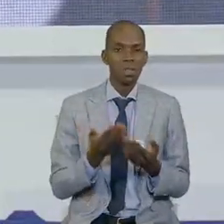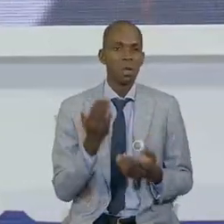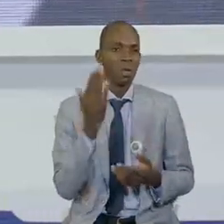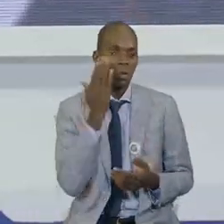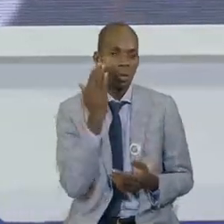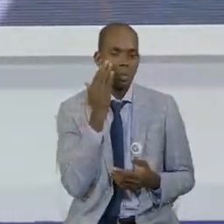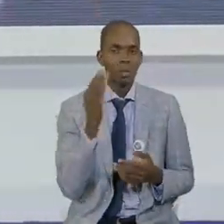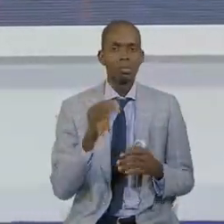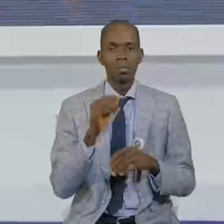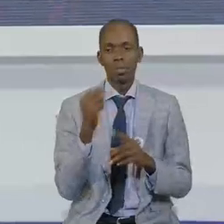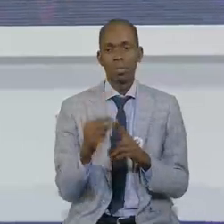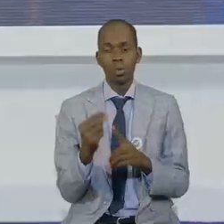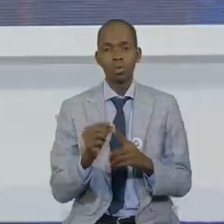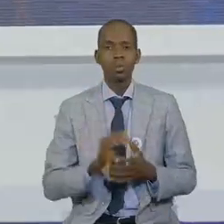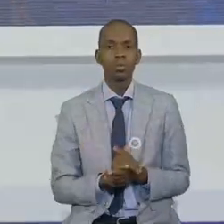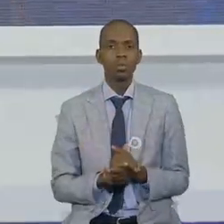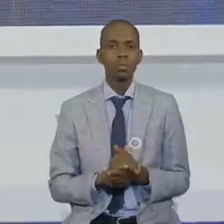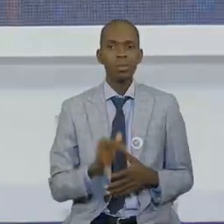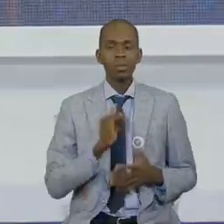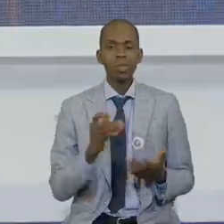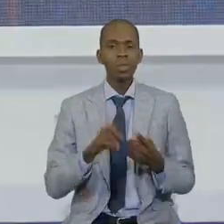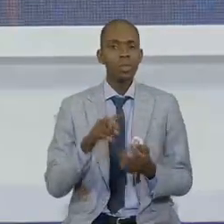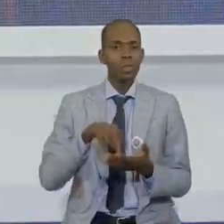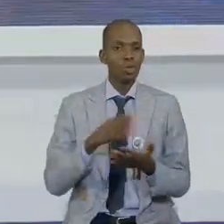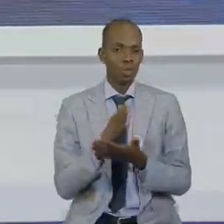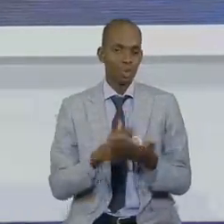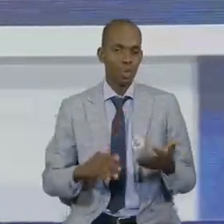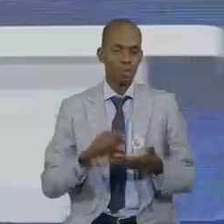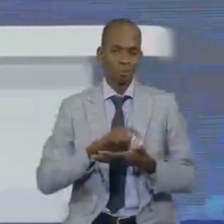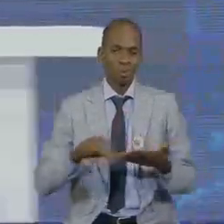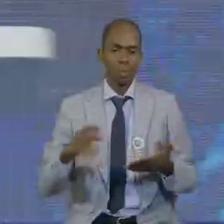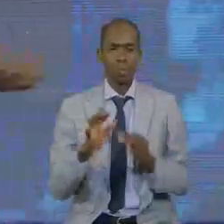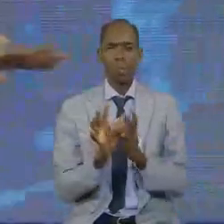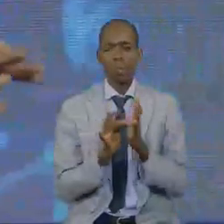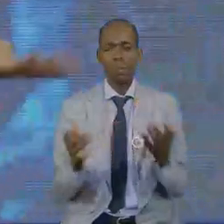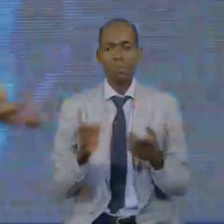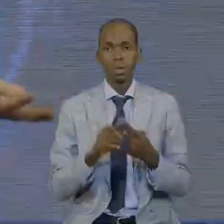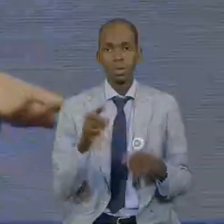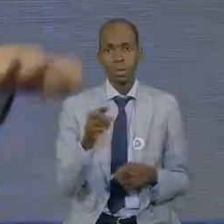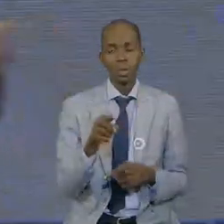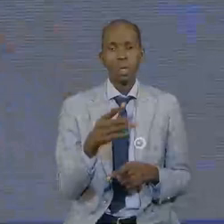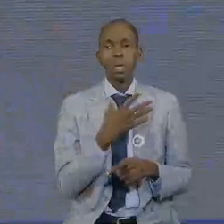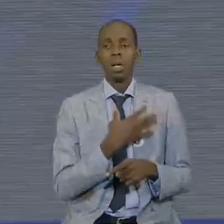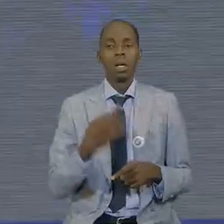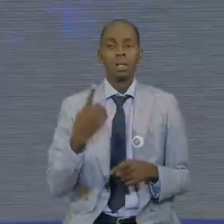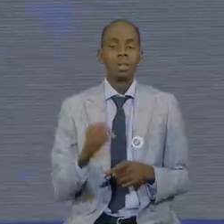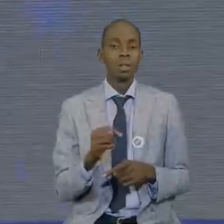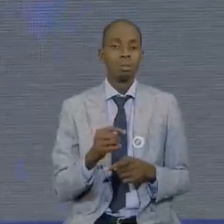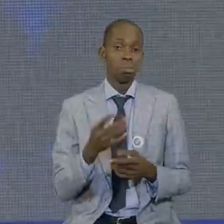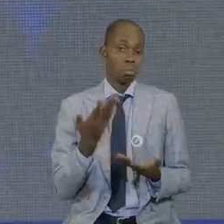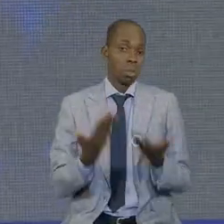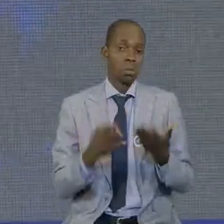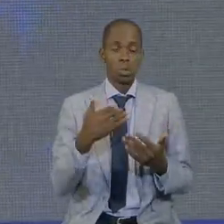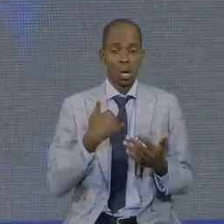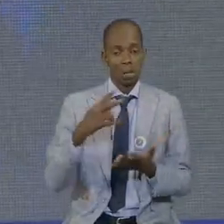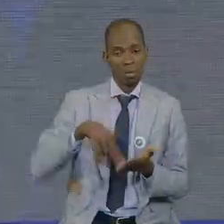un passage très familier. I'm to read some scriptures to you. Et je vais vous lire certains passages des Écritures. And the scriptures you have read yourself. Et les passages